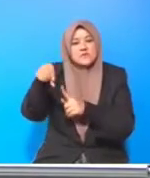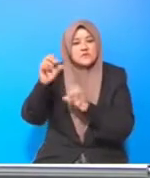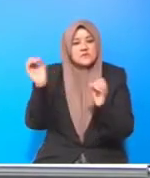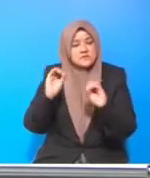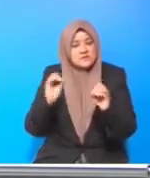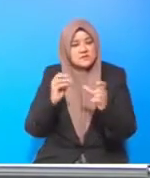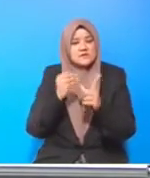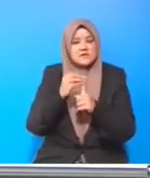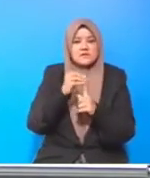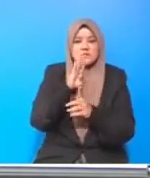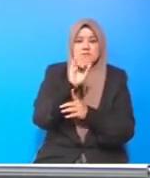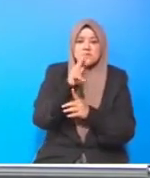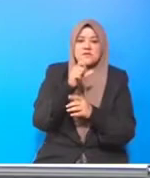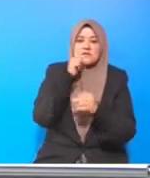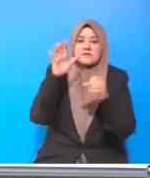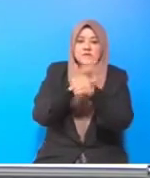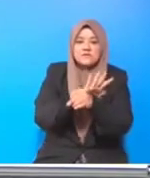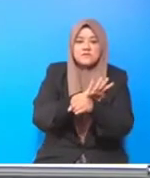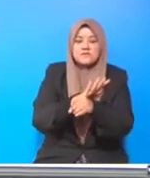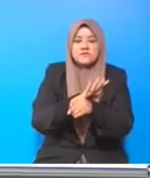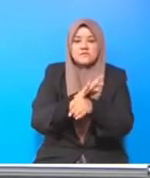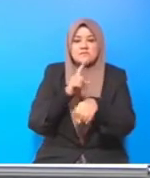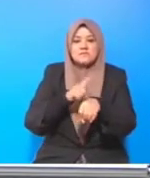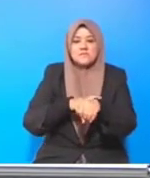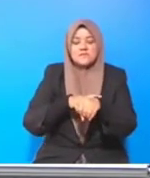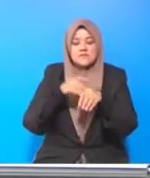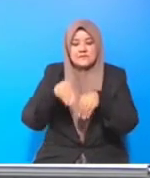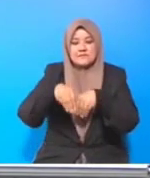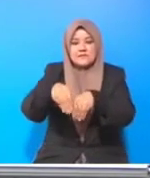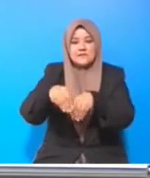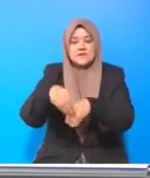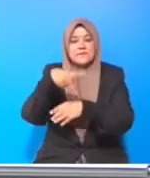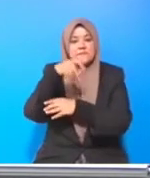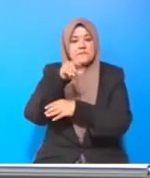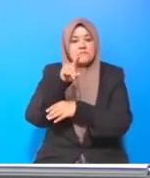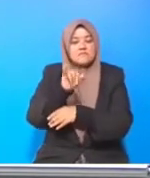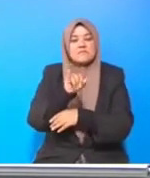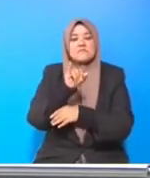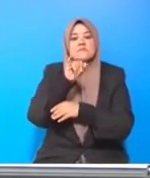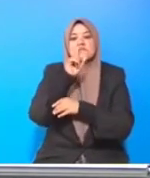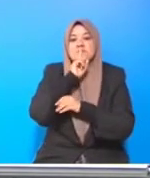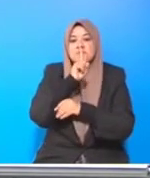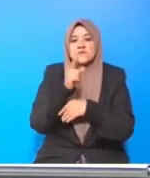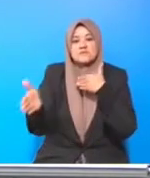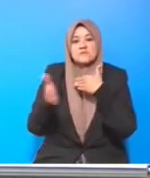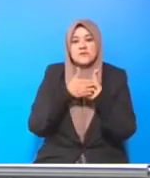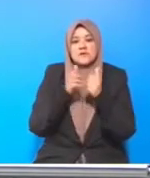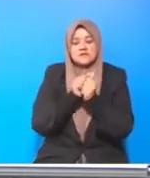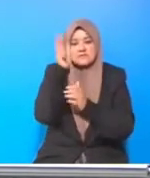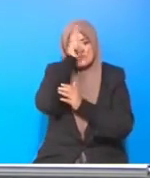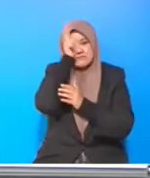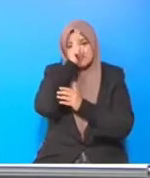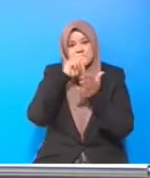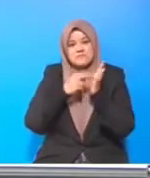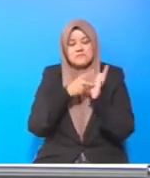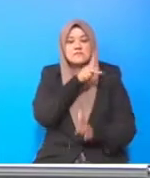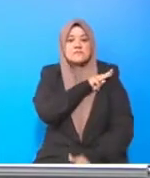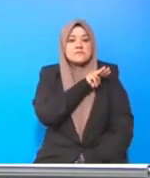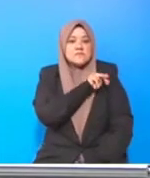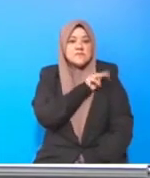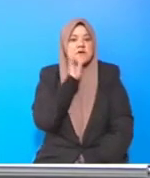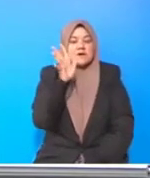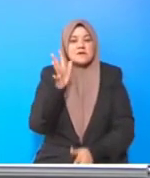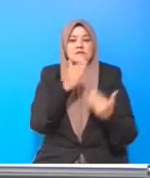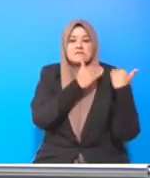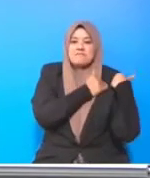sebagainya atau pembenihan tidak mencukupi pada musim-musim penanaman padi itu sudah tentu akan kembali kepada kerajaan mana Kementerian